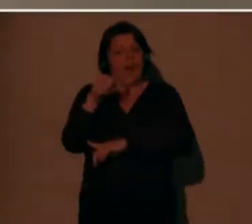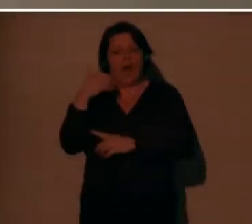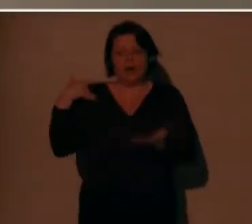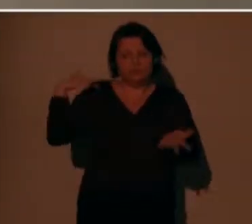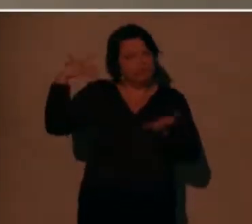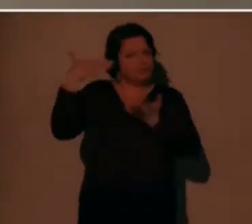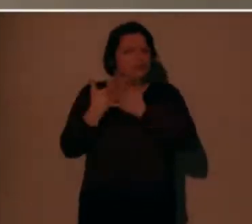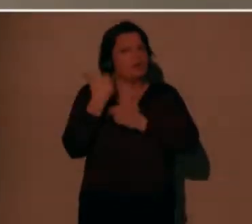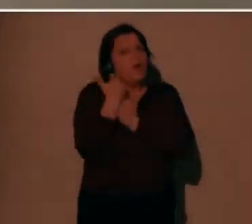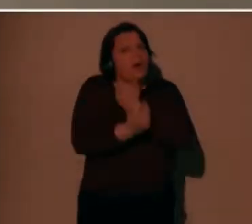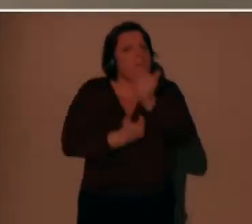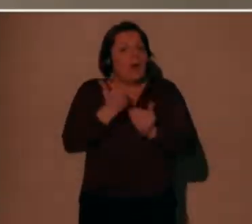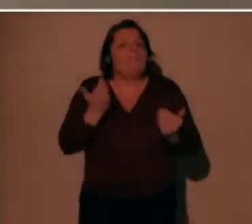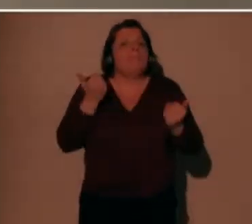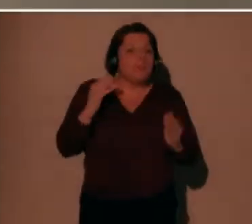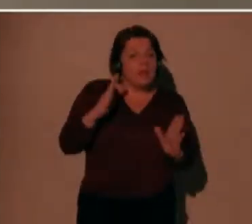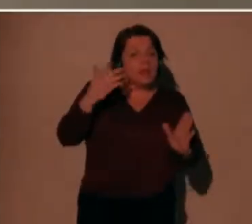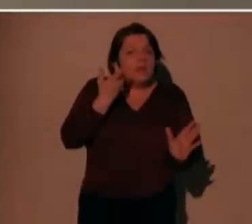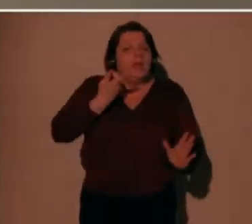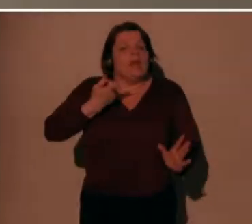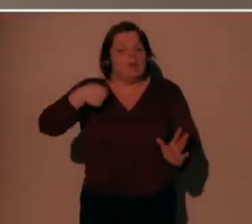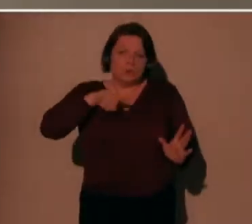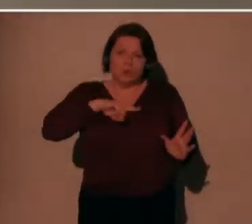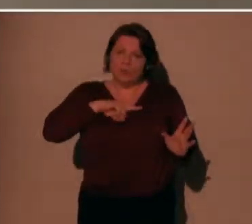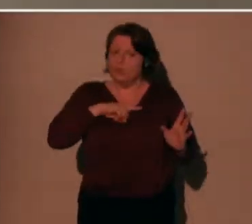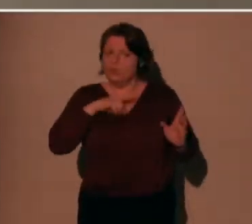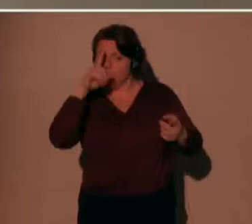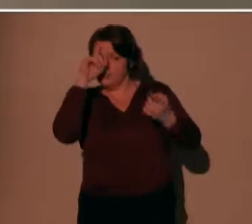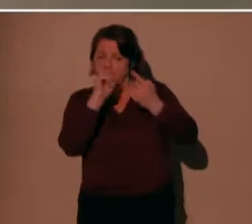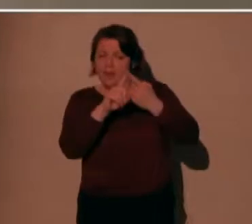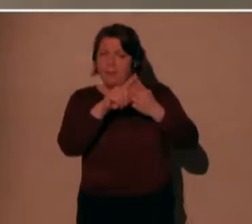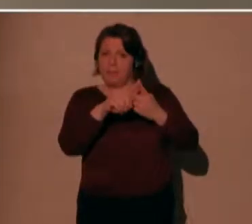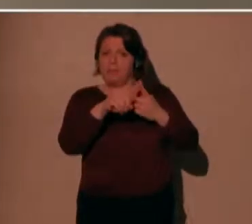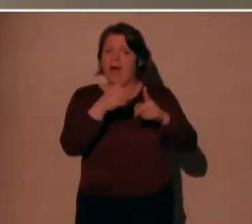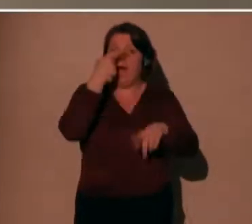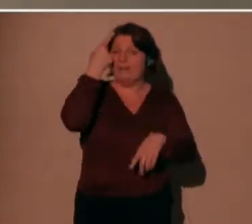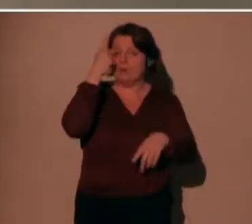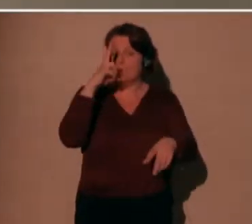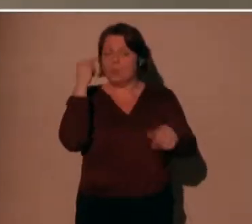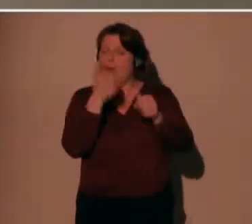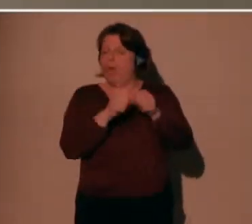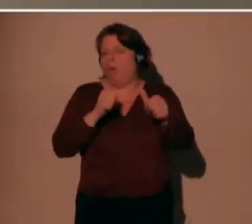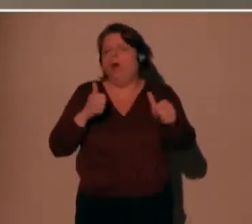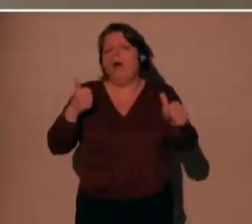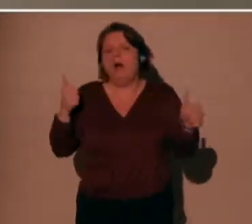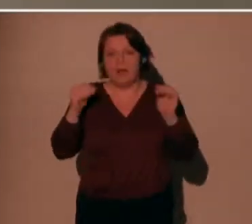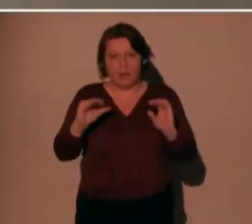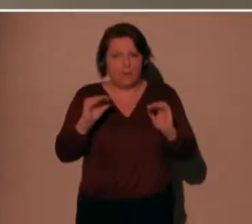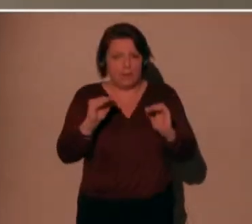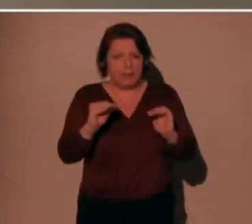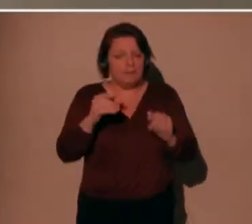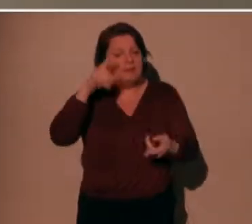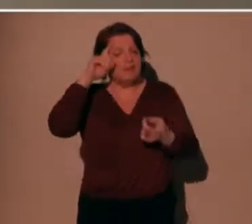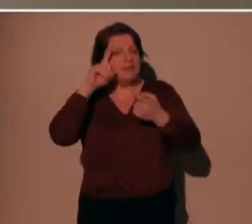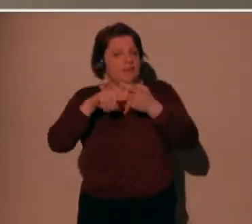dernières années. Mais nous sommes encore très loin d'une intelligence humaine, que ce soit à la fois au niveau